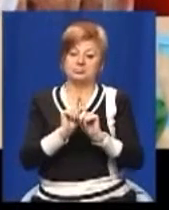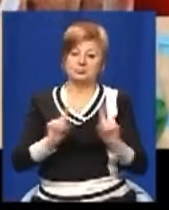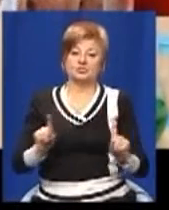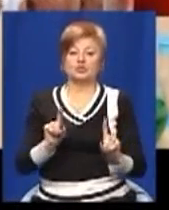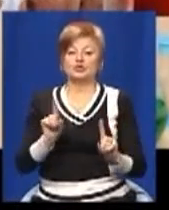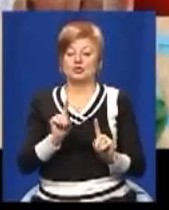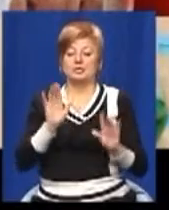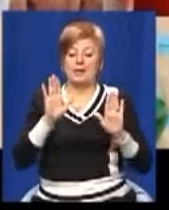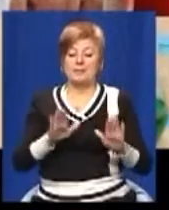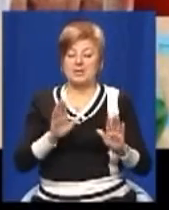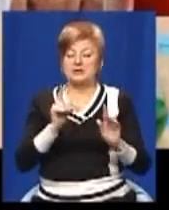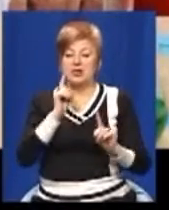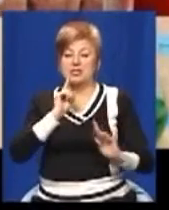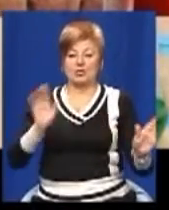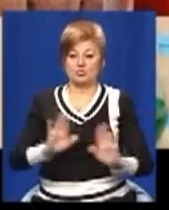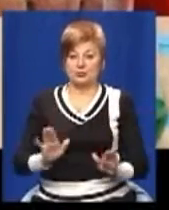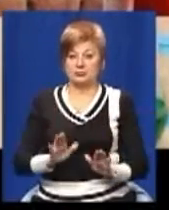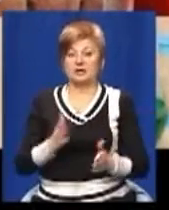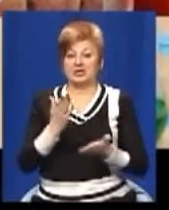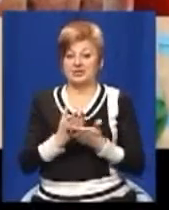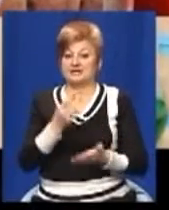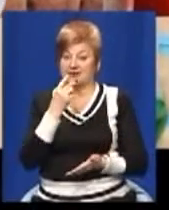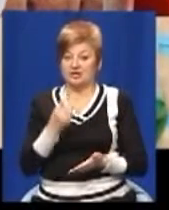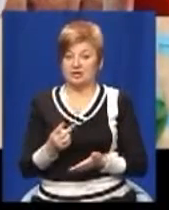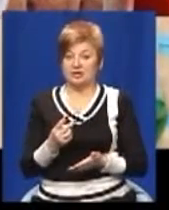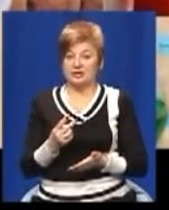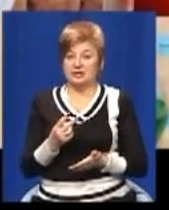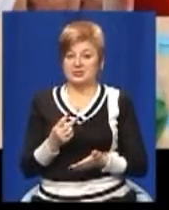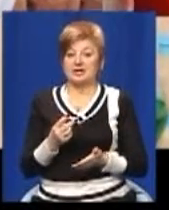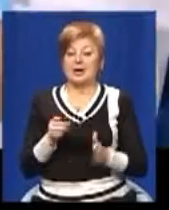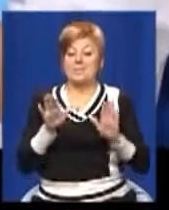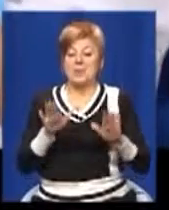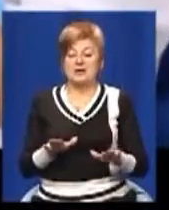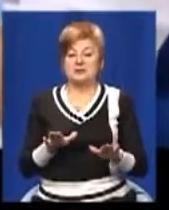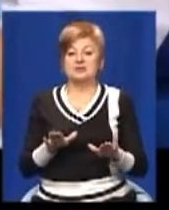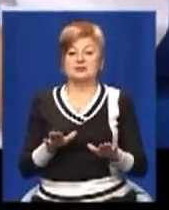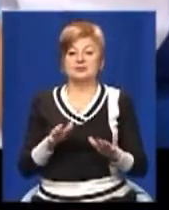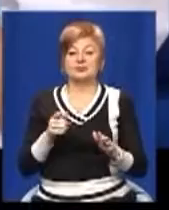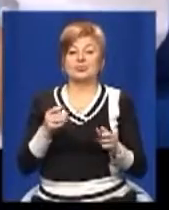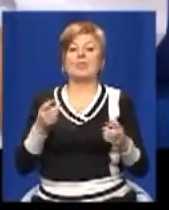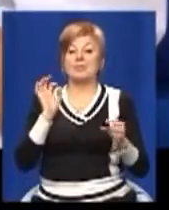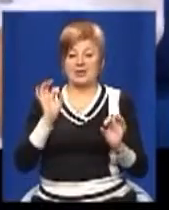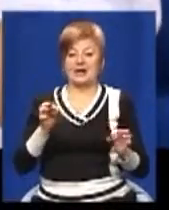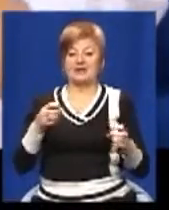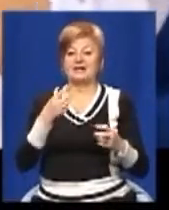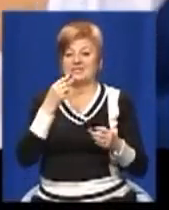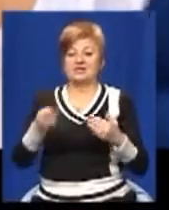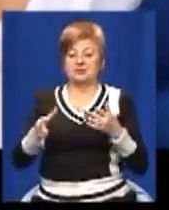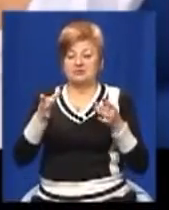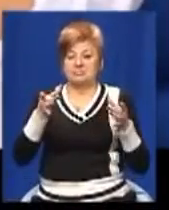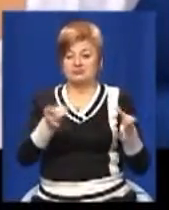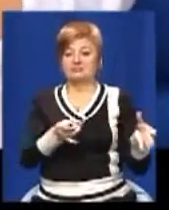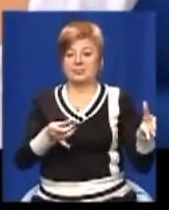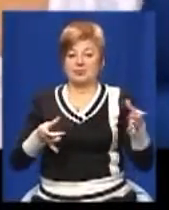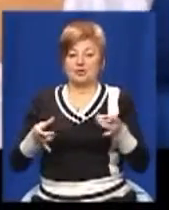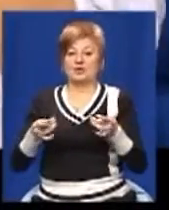такі місця незвичні? Щось, які місця не схожі? О, ось тут зверху, так. І